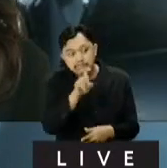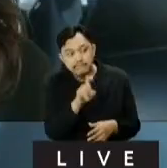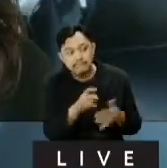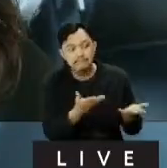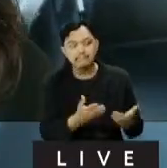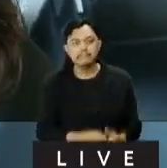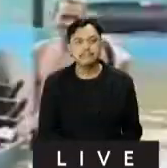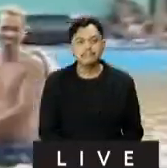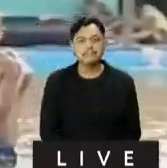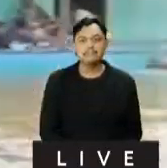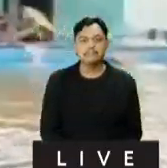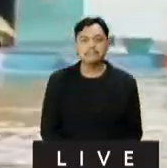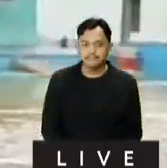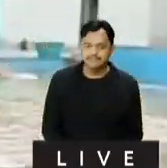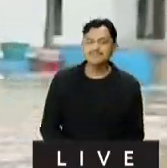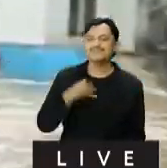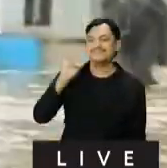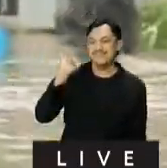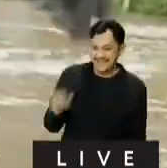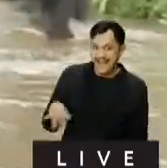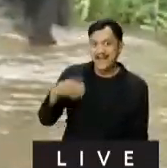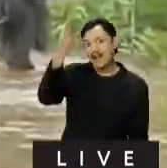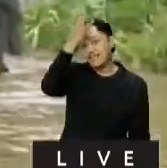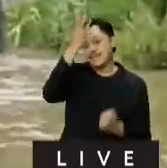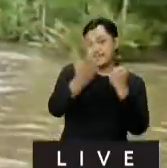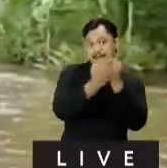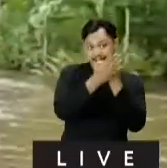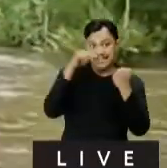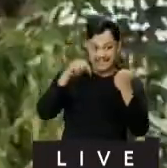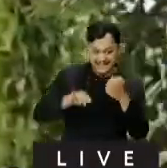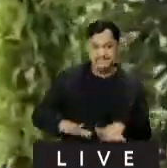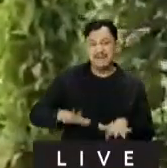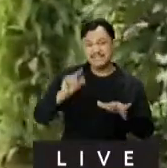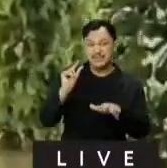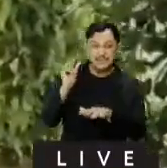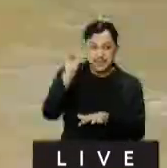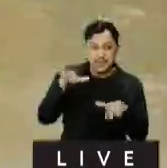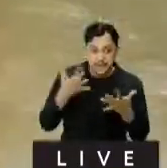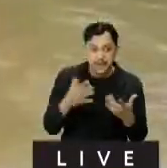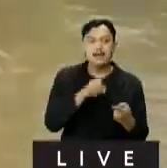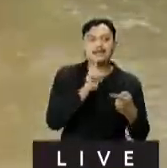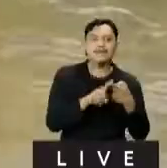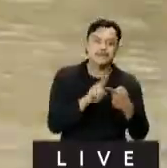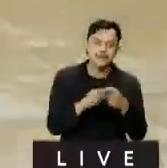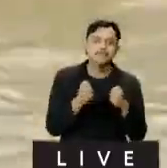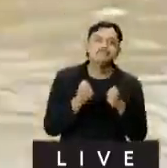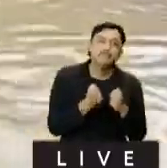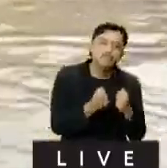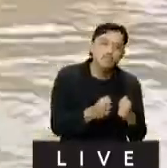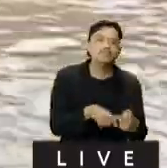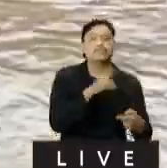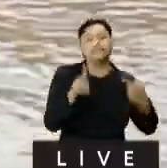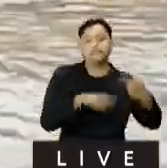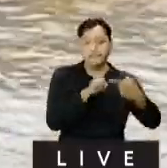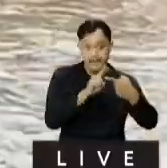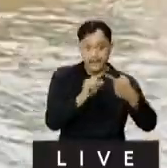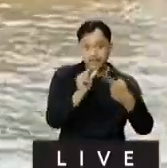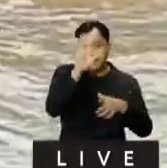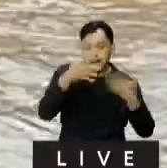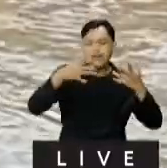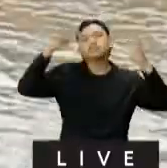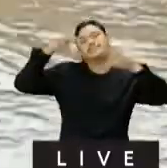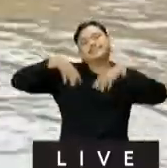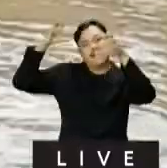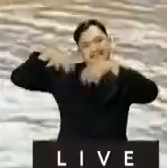Ya, faktor banjir di Kalimantan Barat ini kan ada faktor utama, ada faktor penunjang ya. Faktor utama itu curah hujan dengan